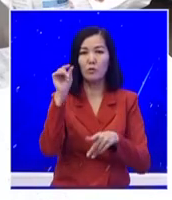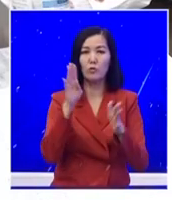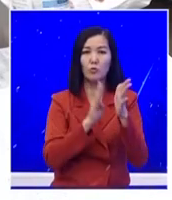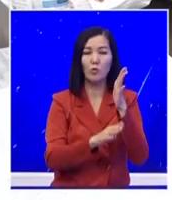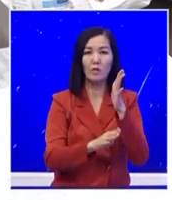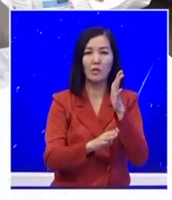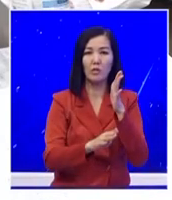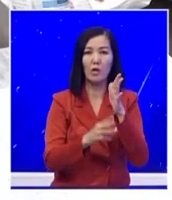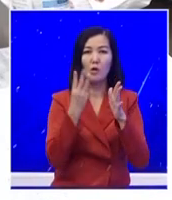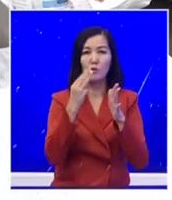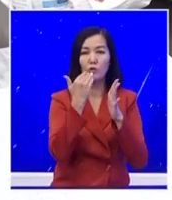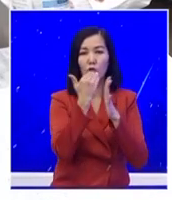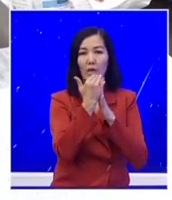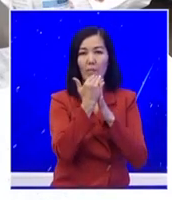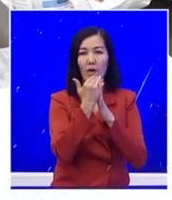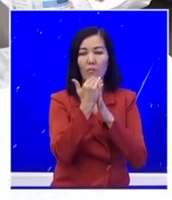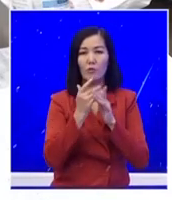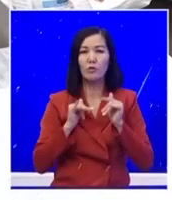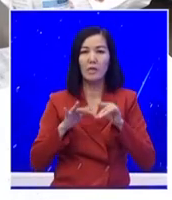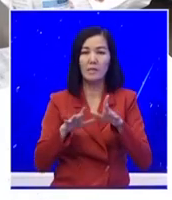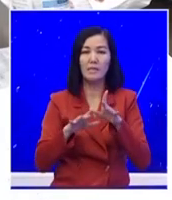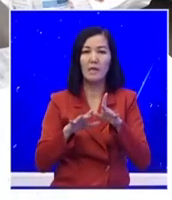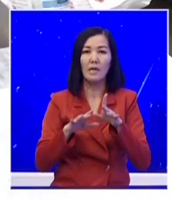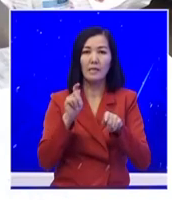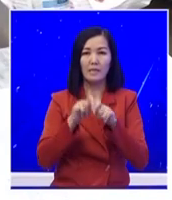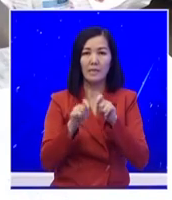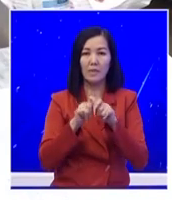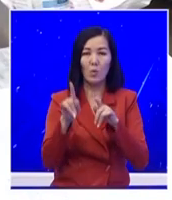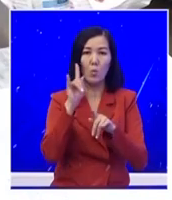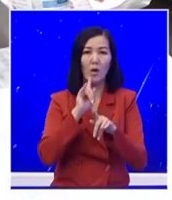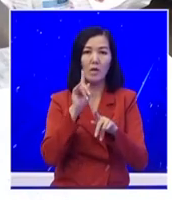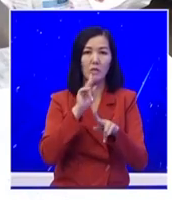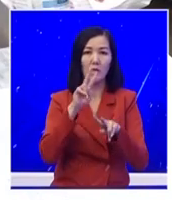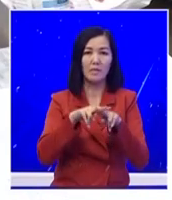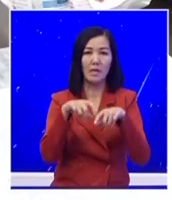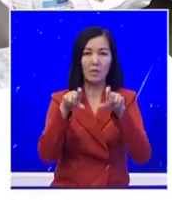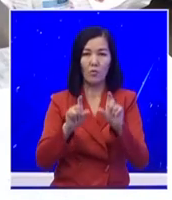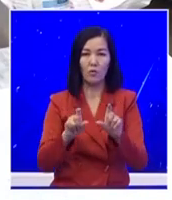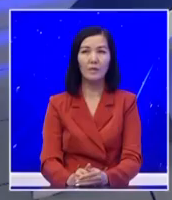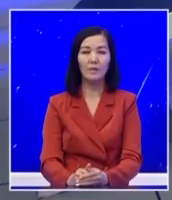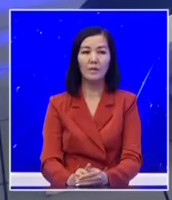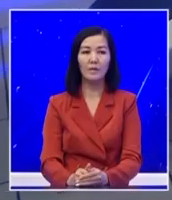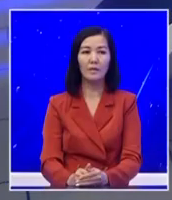190-шы бабы 3-ші тармағы бойынша іс қозғалды. Қазір олар уақытша қамау изоляторында отыр.